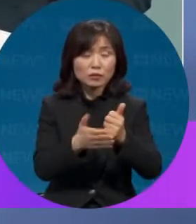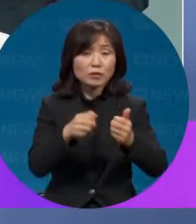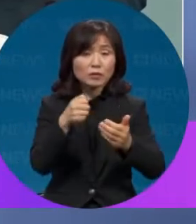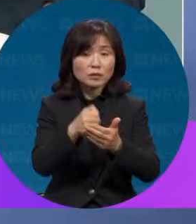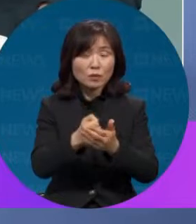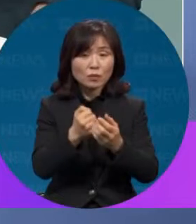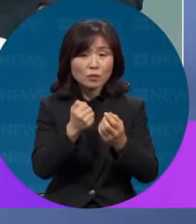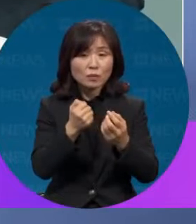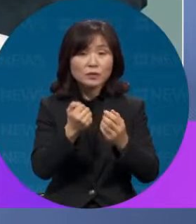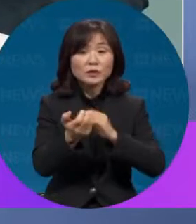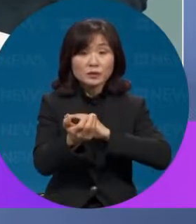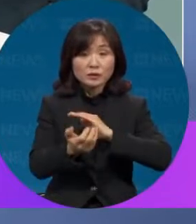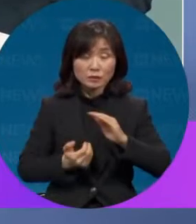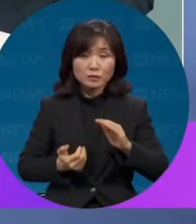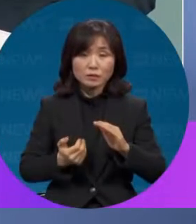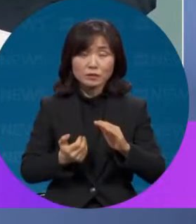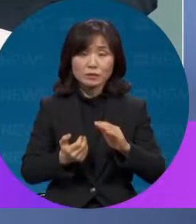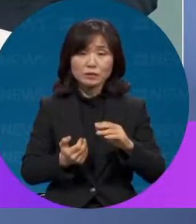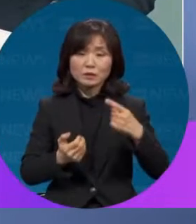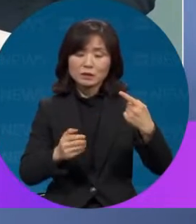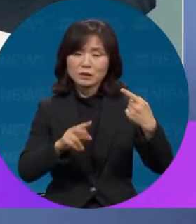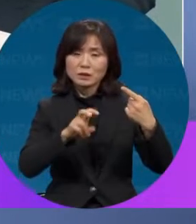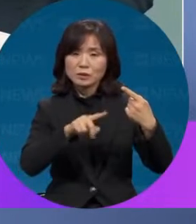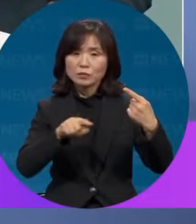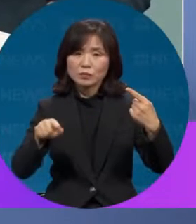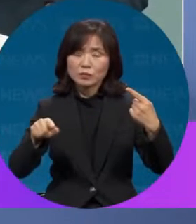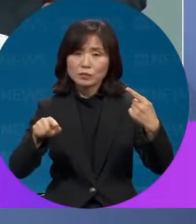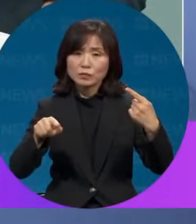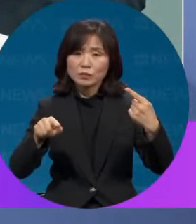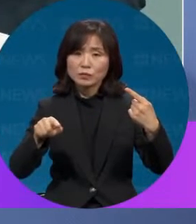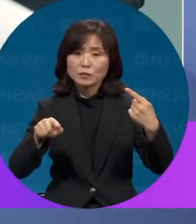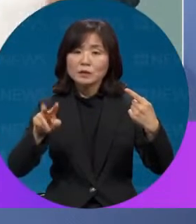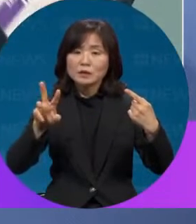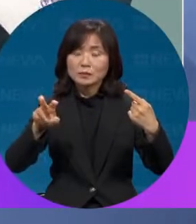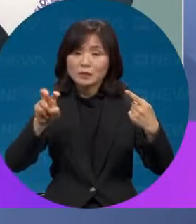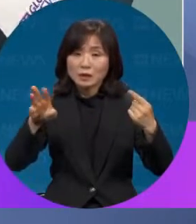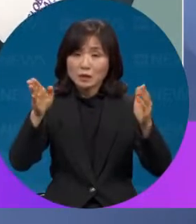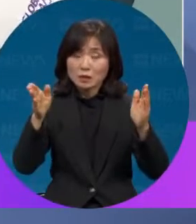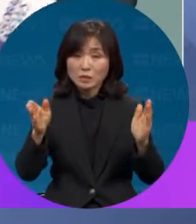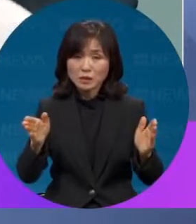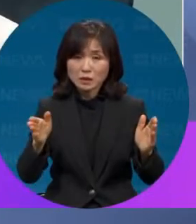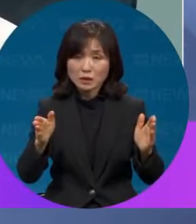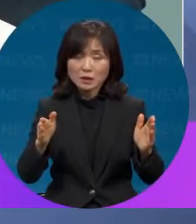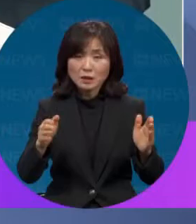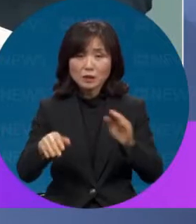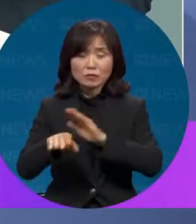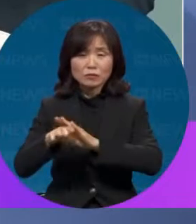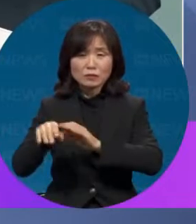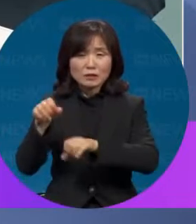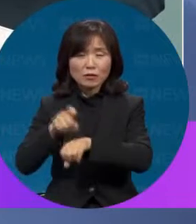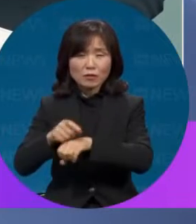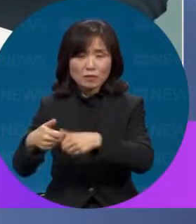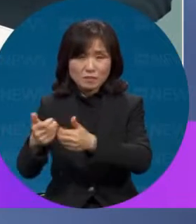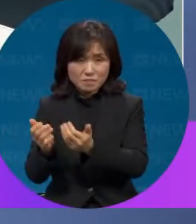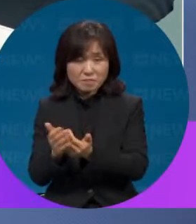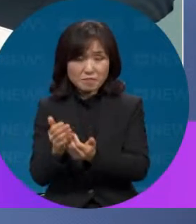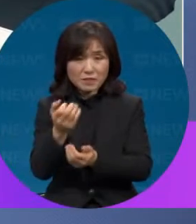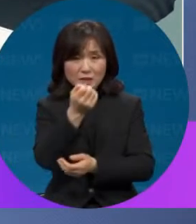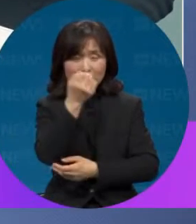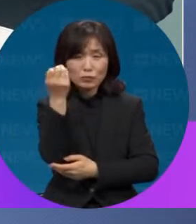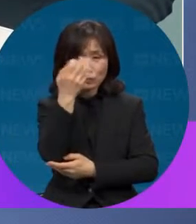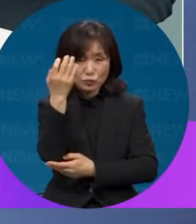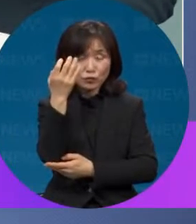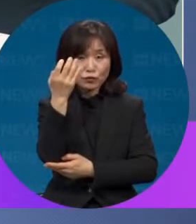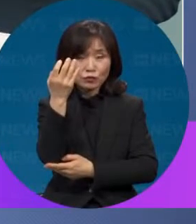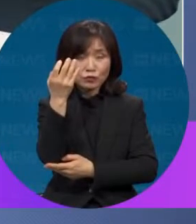확정되기 전이죠 지난다 22일부터 23회 사이에도 우익 성향의 3개의 신문이 비슷한 여론조사를